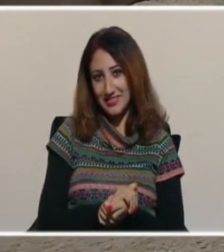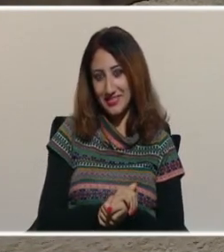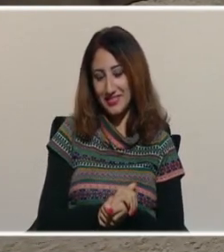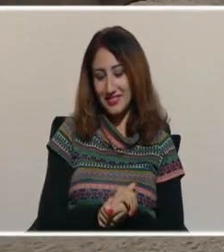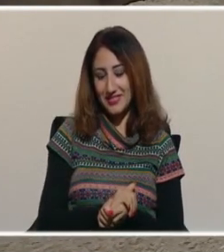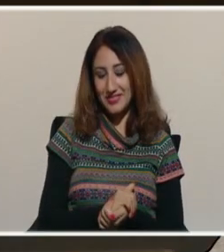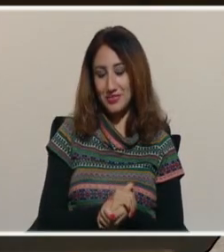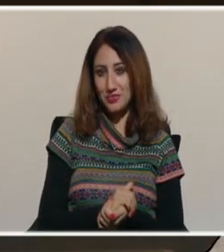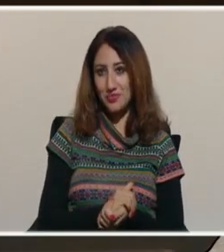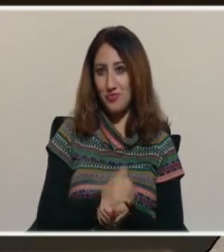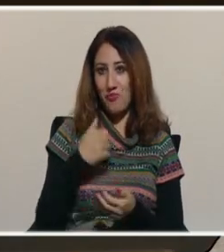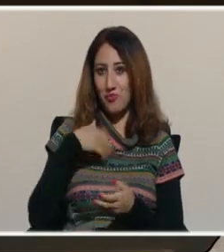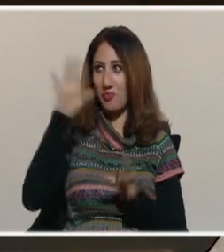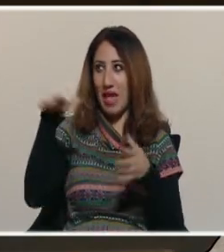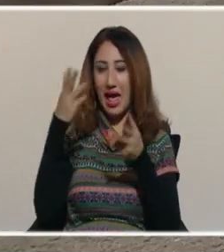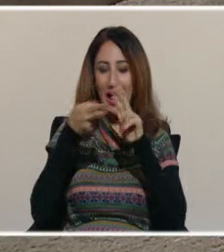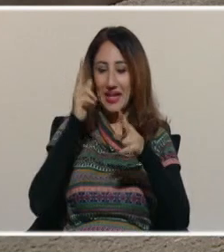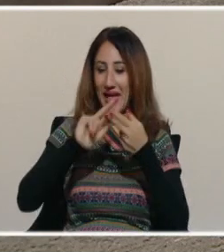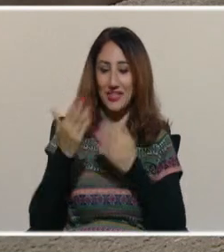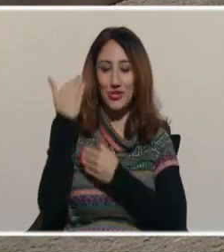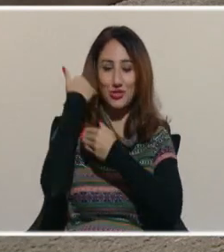كنت أي حد يشني وياخدني. طيب الصورة اللي بعد كده.